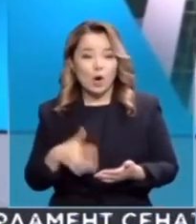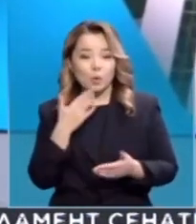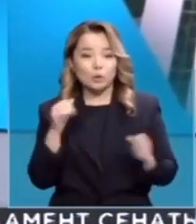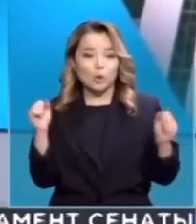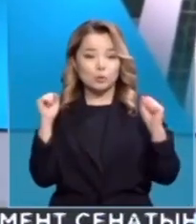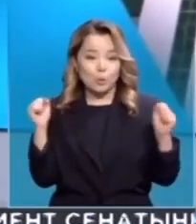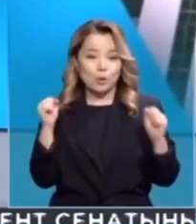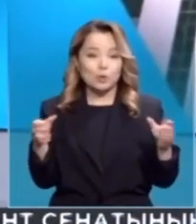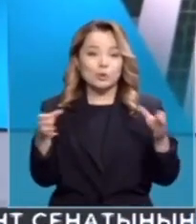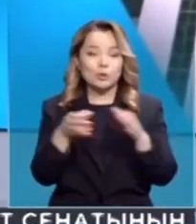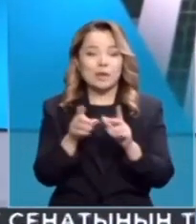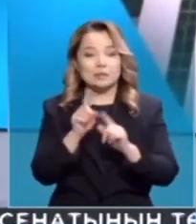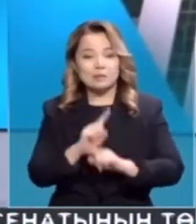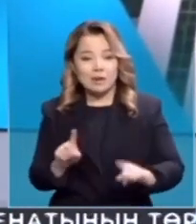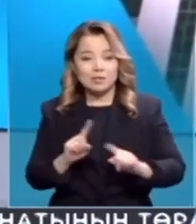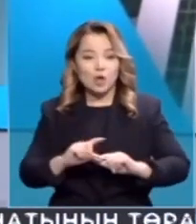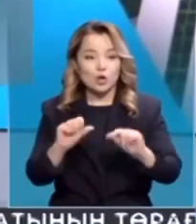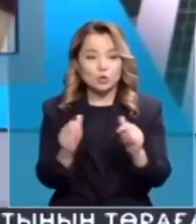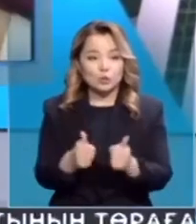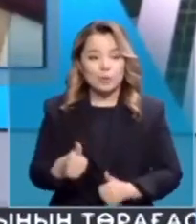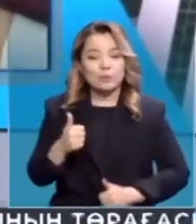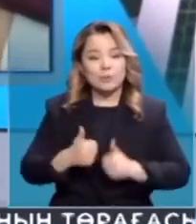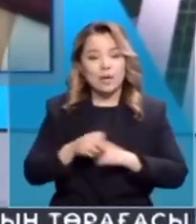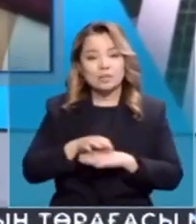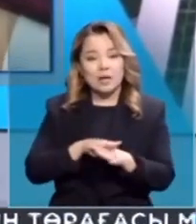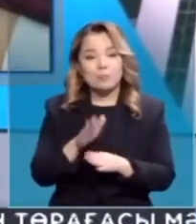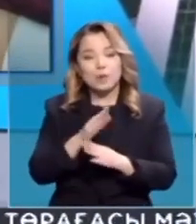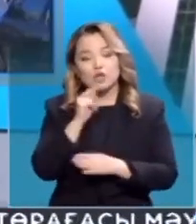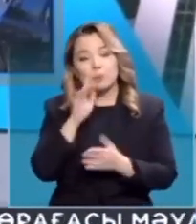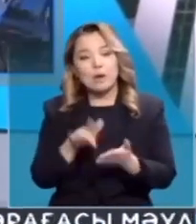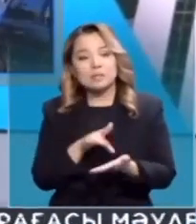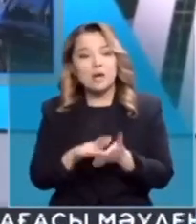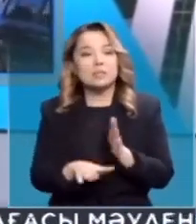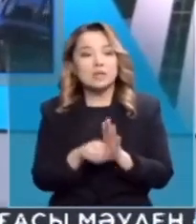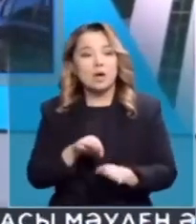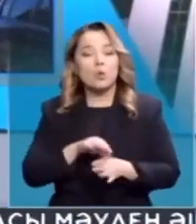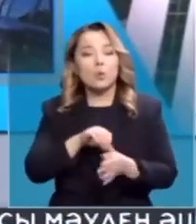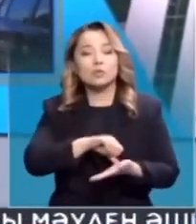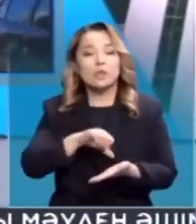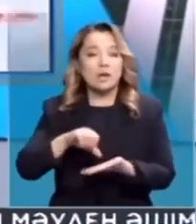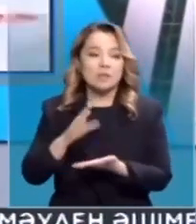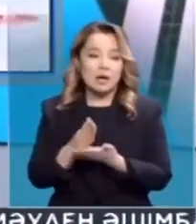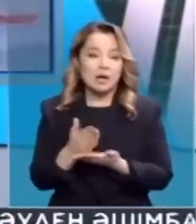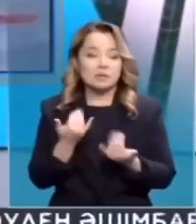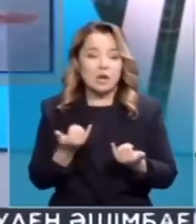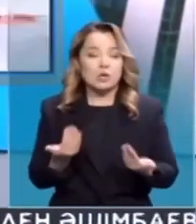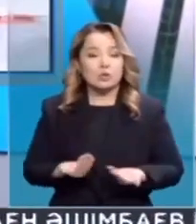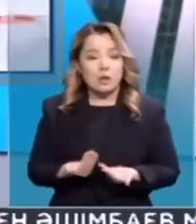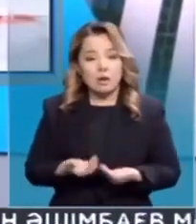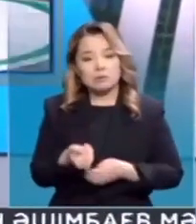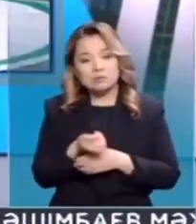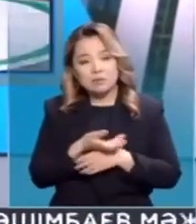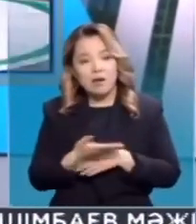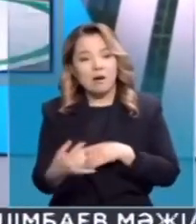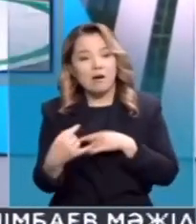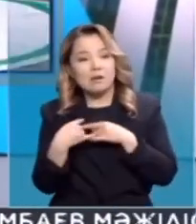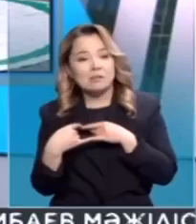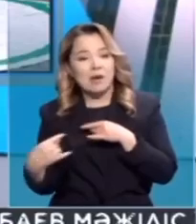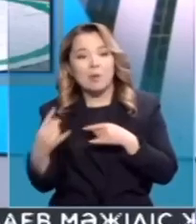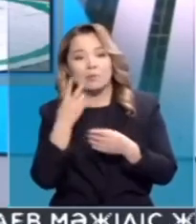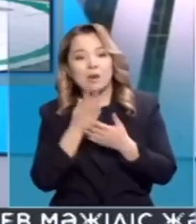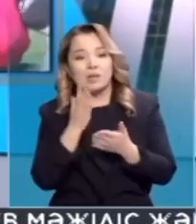спорт түрлерінен сайыс ұйымдастырылды. Шымкентте сайлау учаскесіне келген тұрғындар үшін ақ дастархан жайылып, саяси